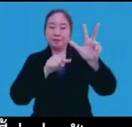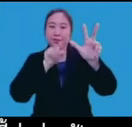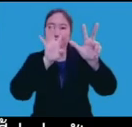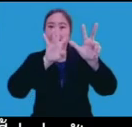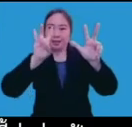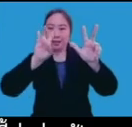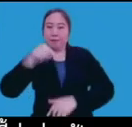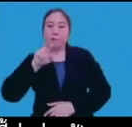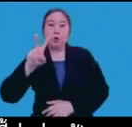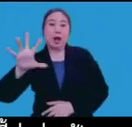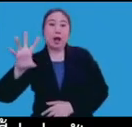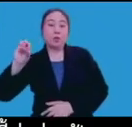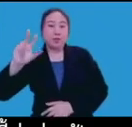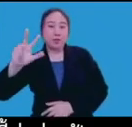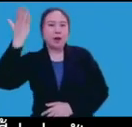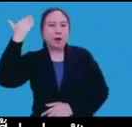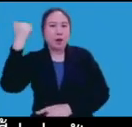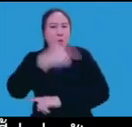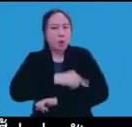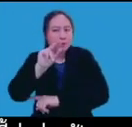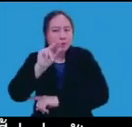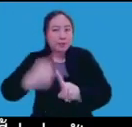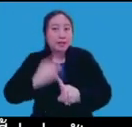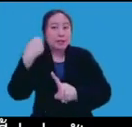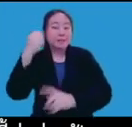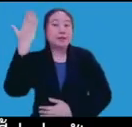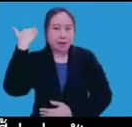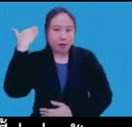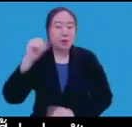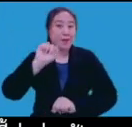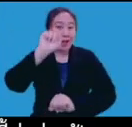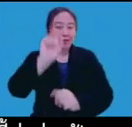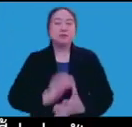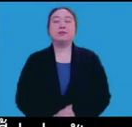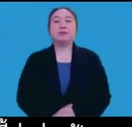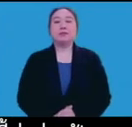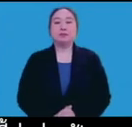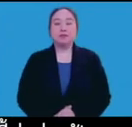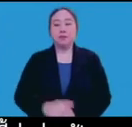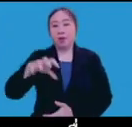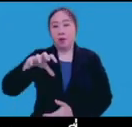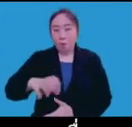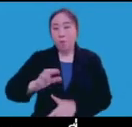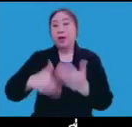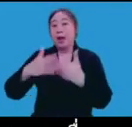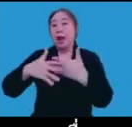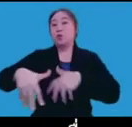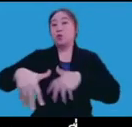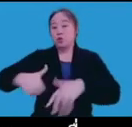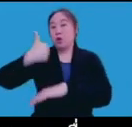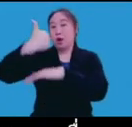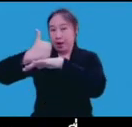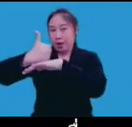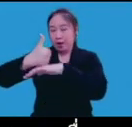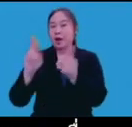2563ซึ่งเพิ่งออกมาเมื่อวันที่30ตุลาคมที่ผ่านมานี่เองนะคะท่านที่ปรึกษากรมการพัฒนาชุมชน